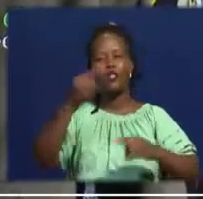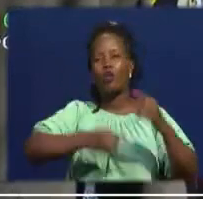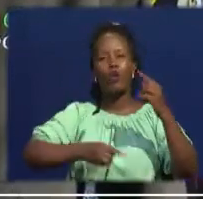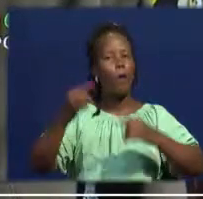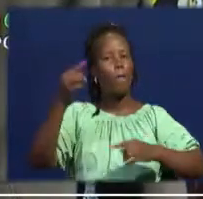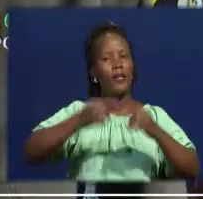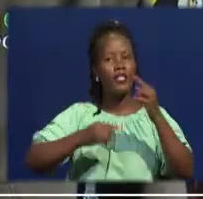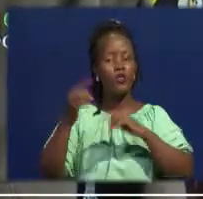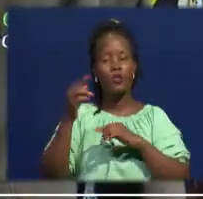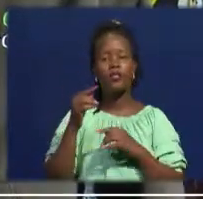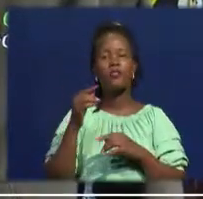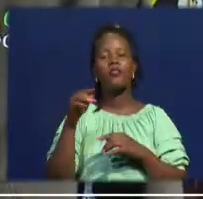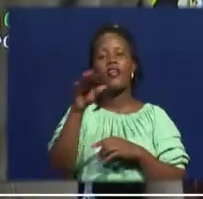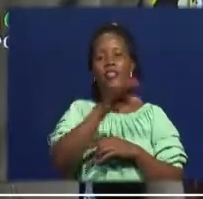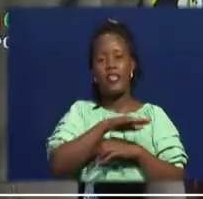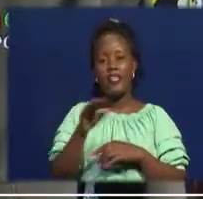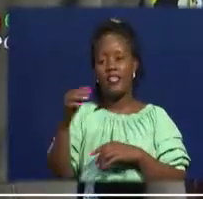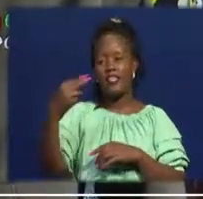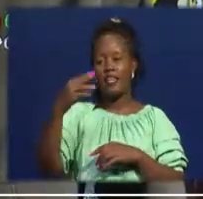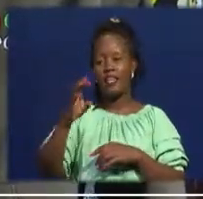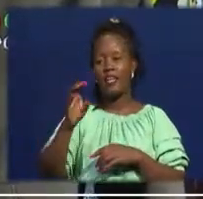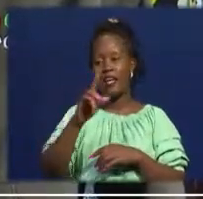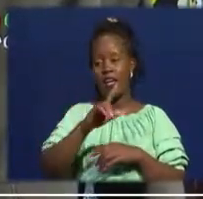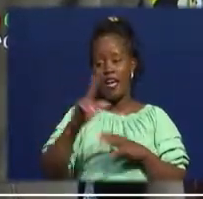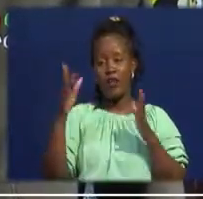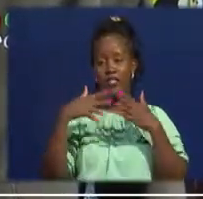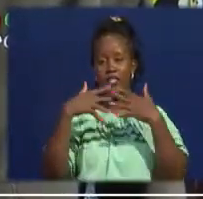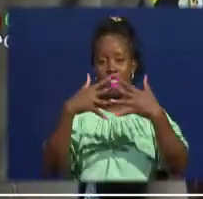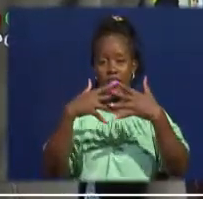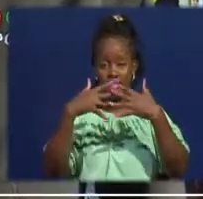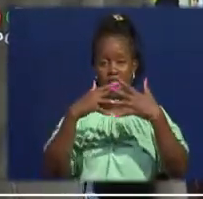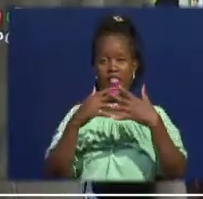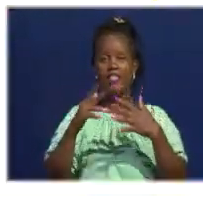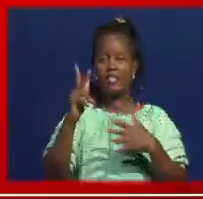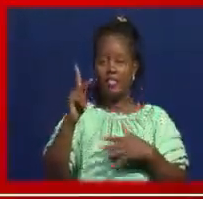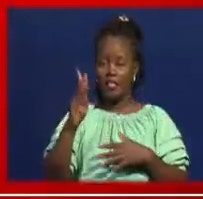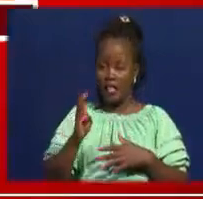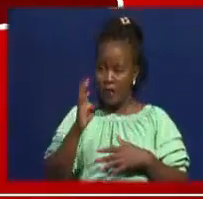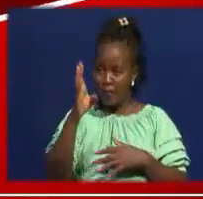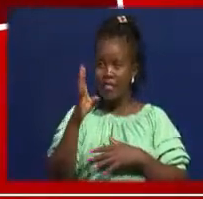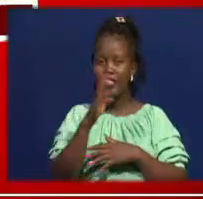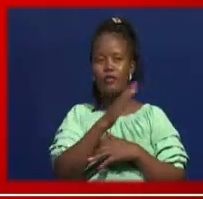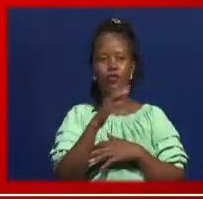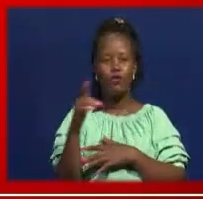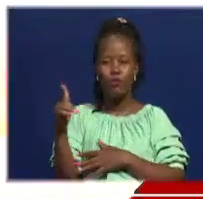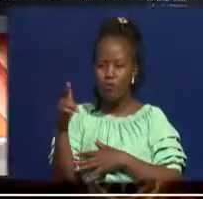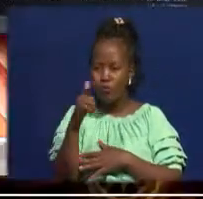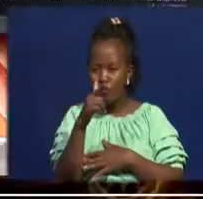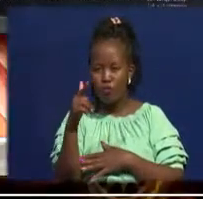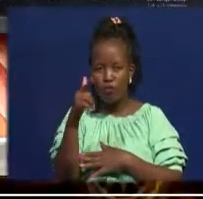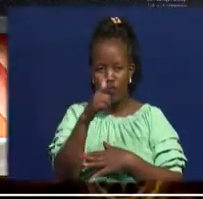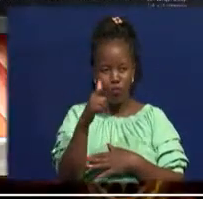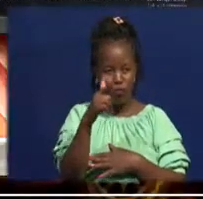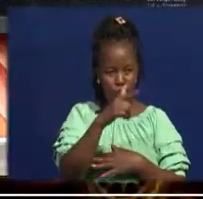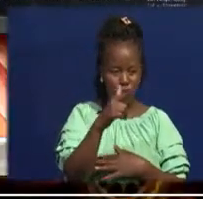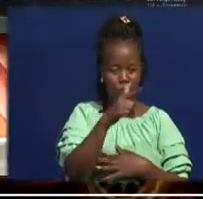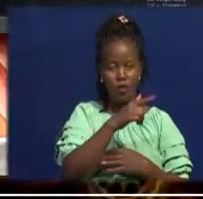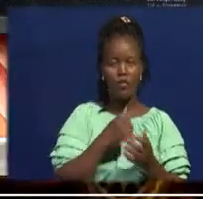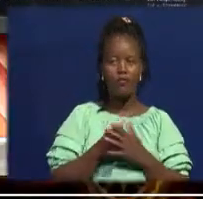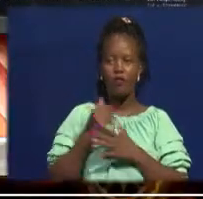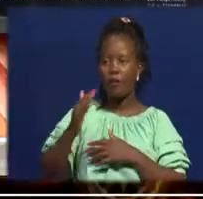eneo la Hell's Gate. Nakumbuka runinga KBC Channel 1 itakuwa kuletea matangazo hayo moja kwa moja kutoka mjini Naivasha.